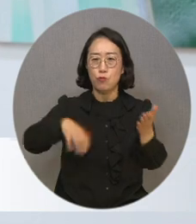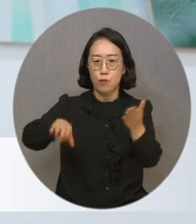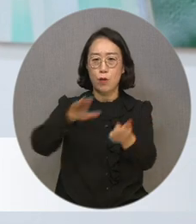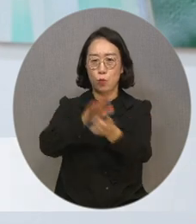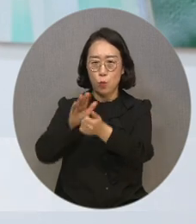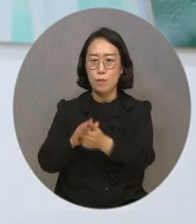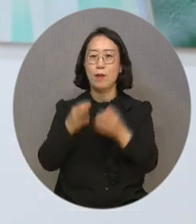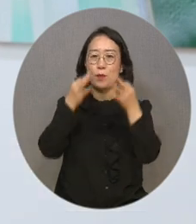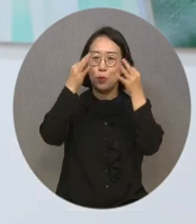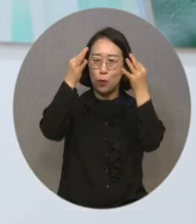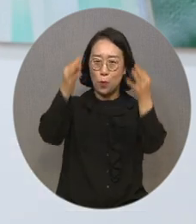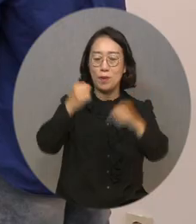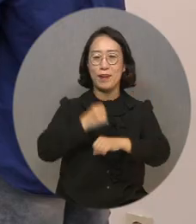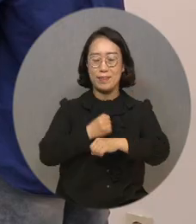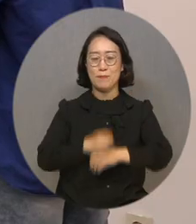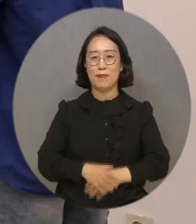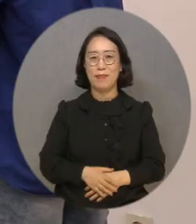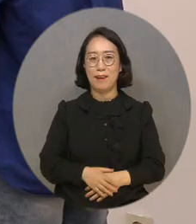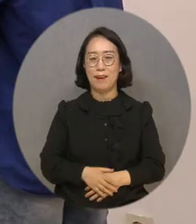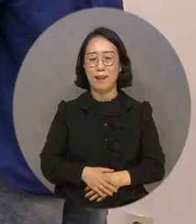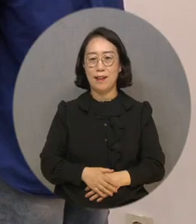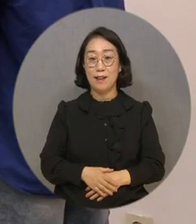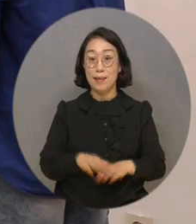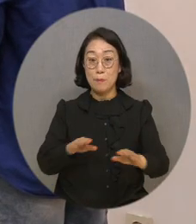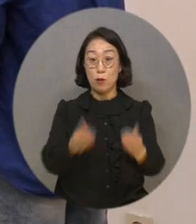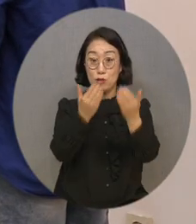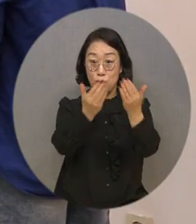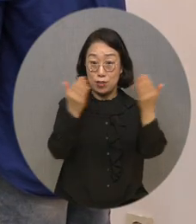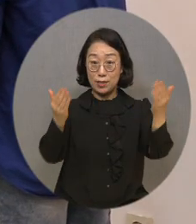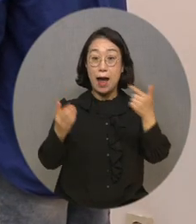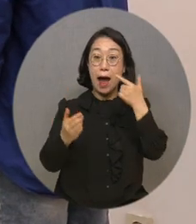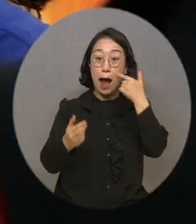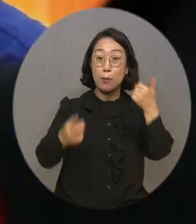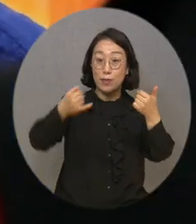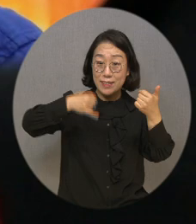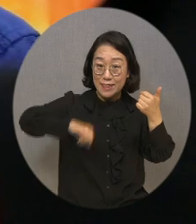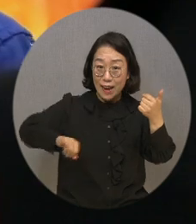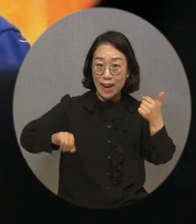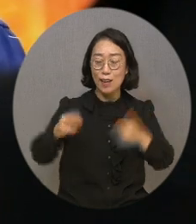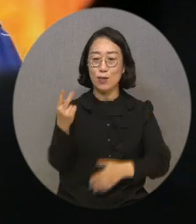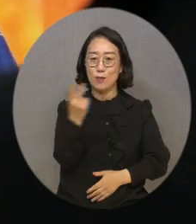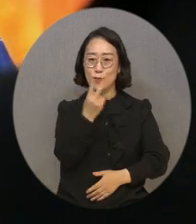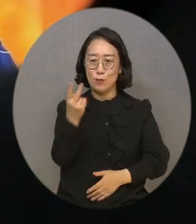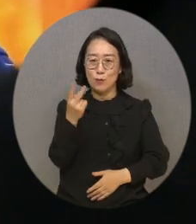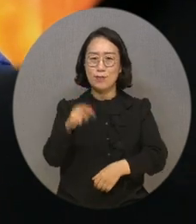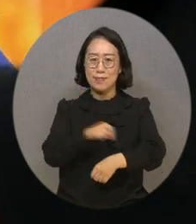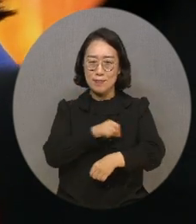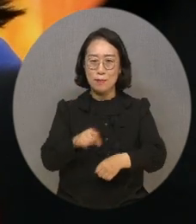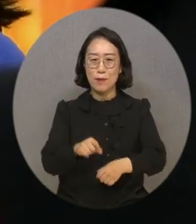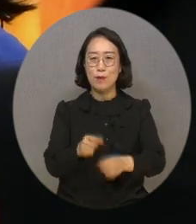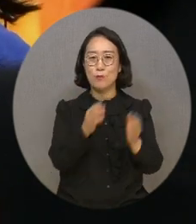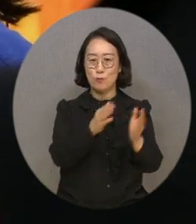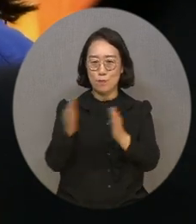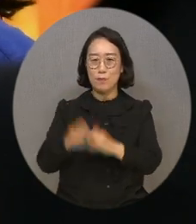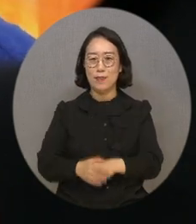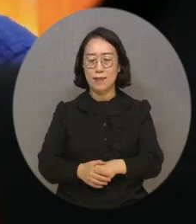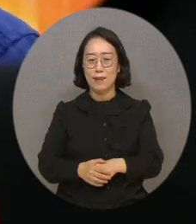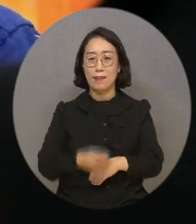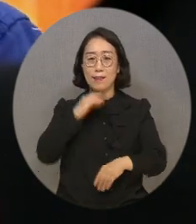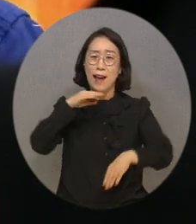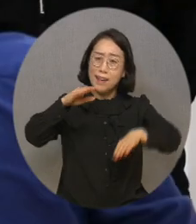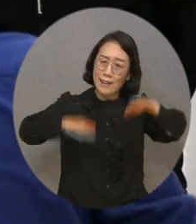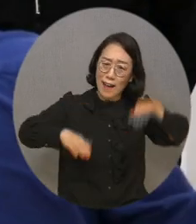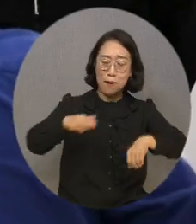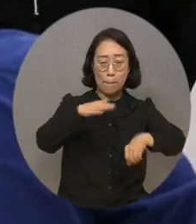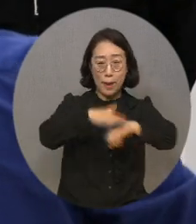되도록 노력하겠습니다. 이번 전시는 아버지와 딸이 함께하는 부녀 전시회로 서로 다른 세대,